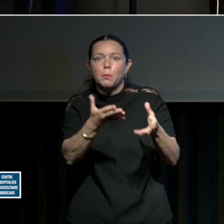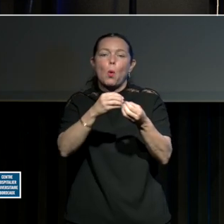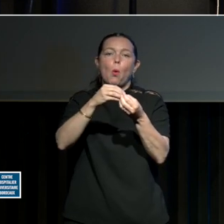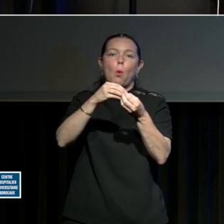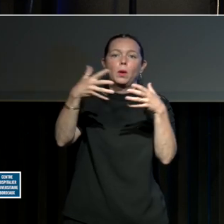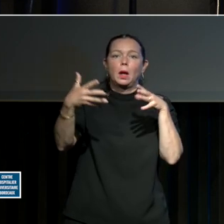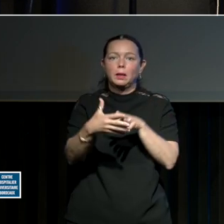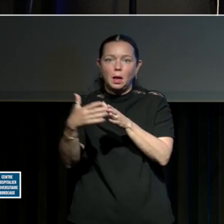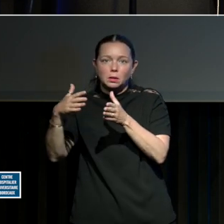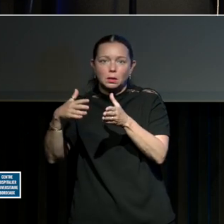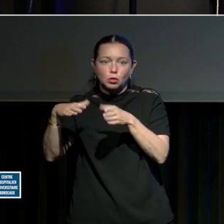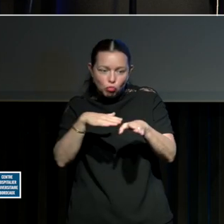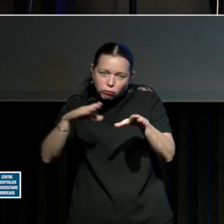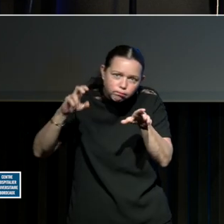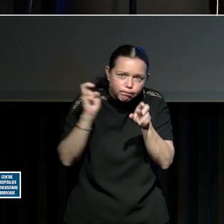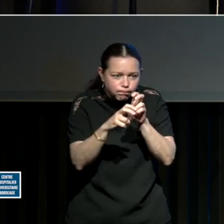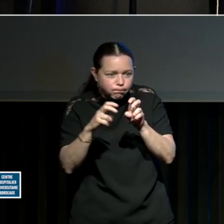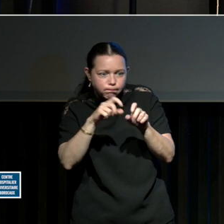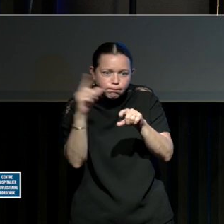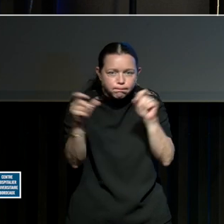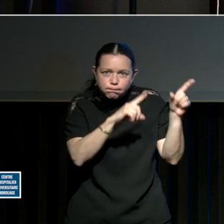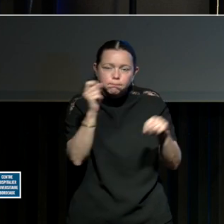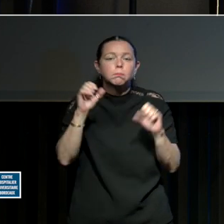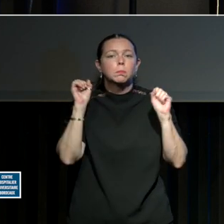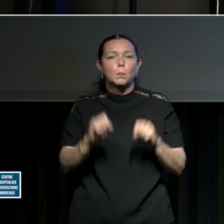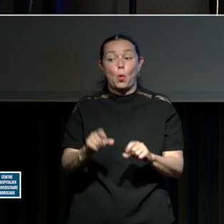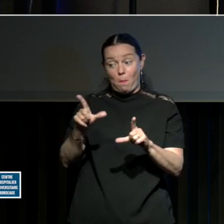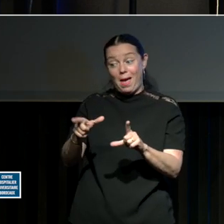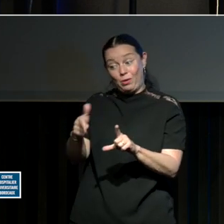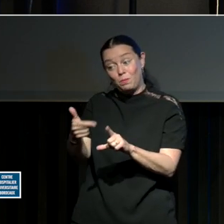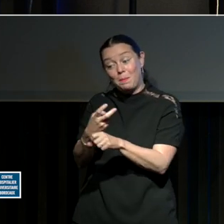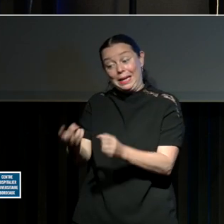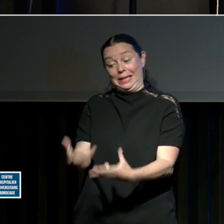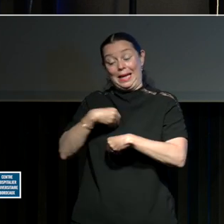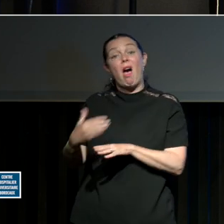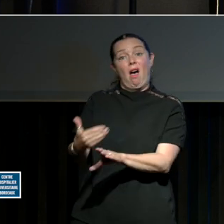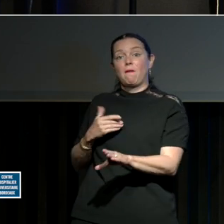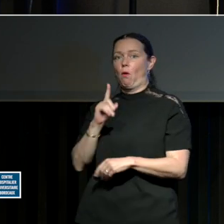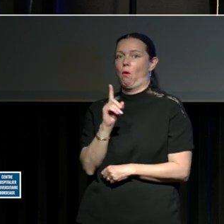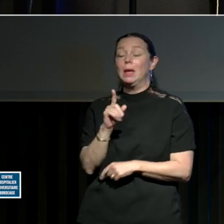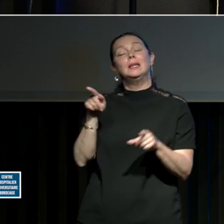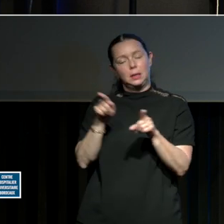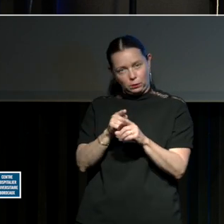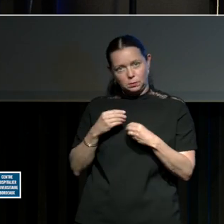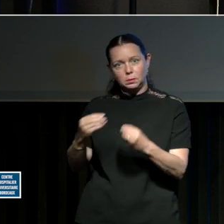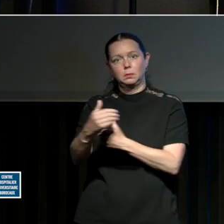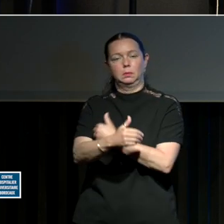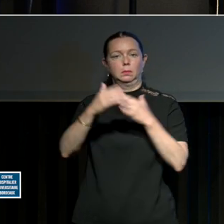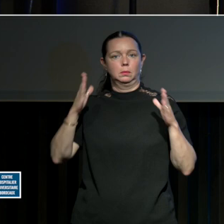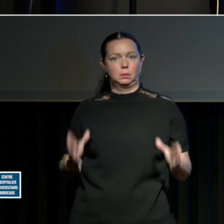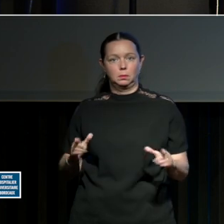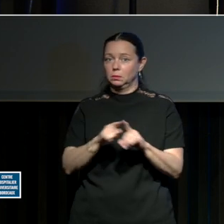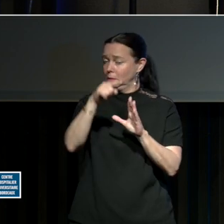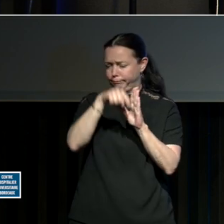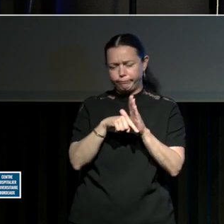ait bien intégré les risques, et surtout sous couvert de règles et de cadres qui va limiter la durée